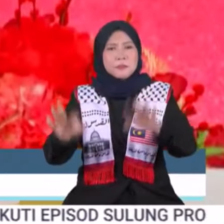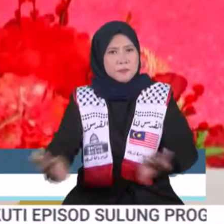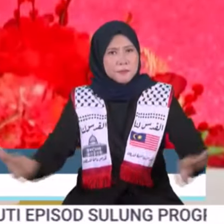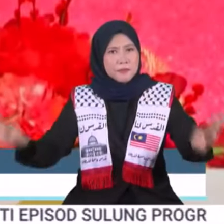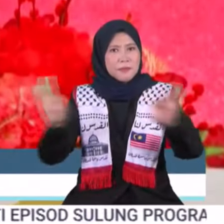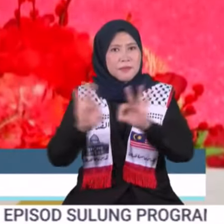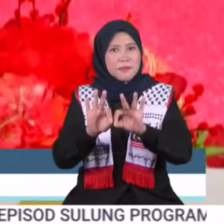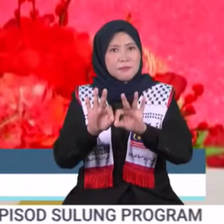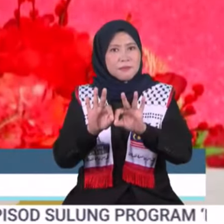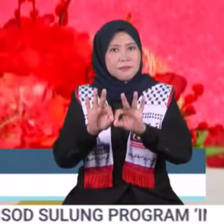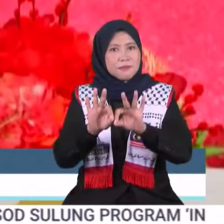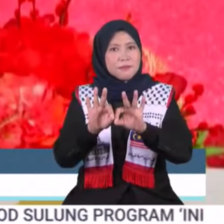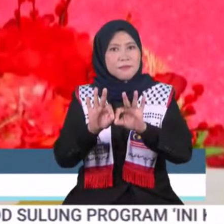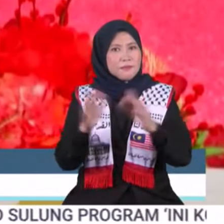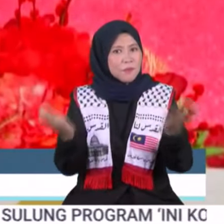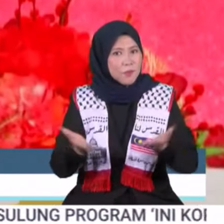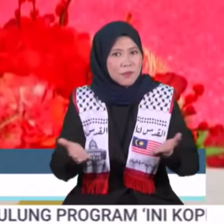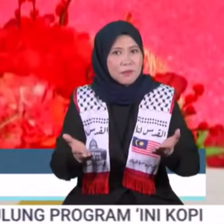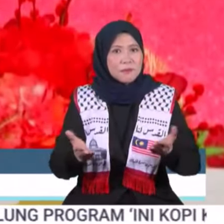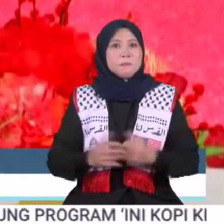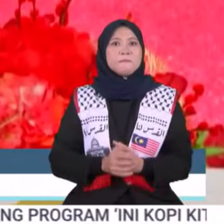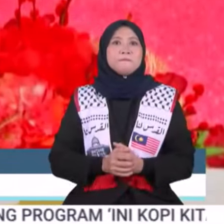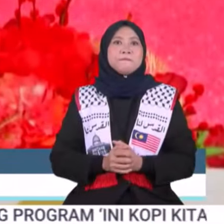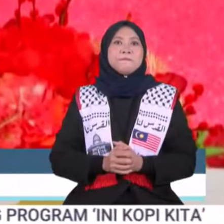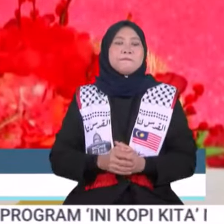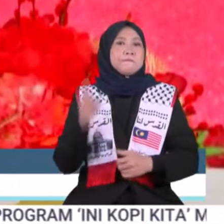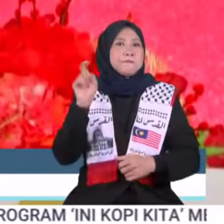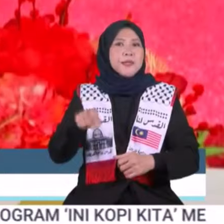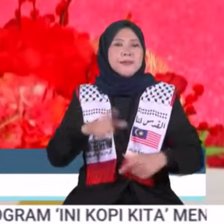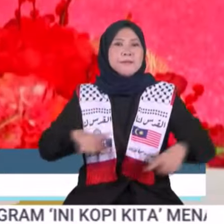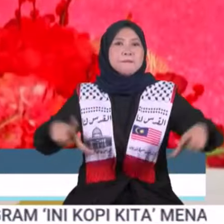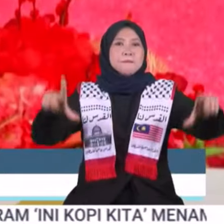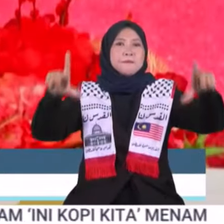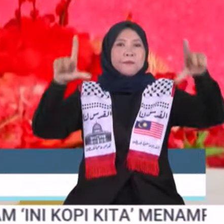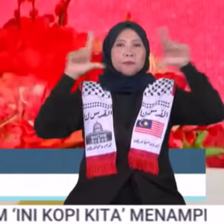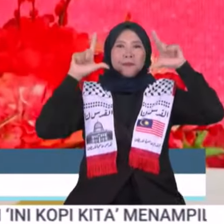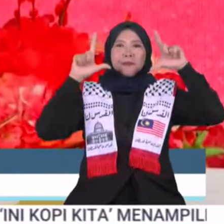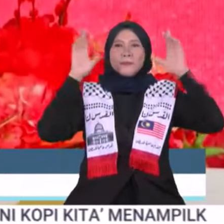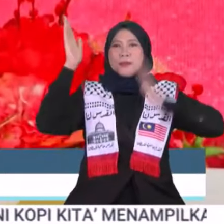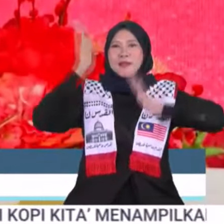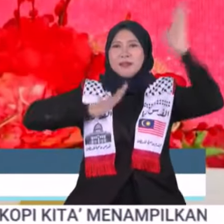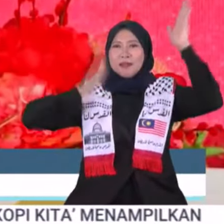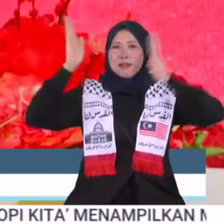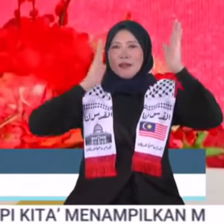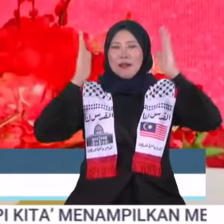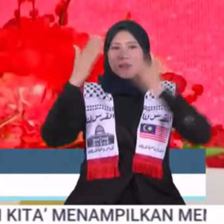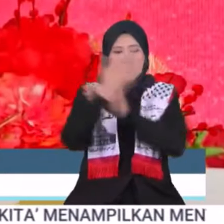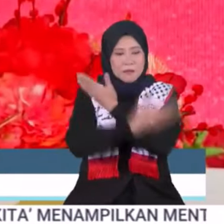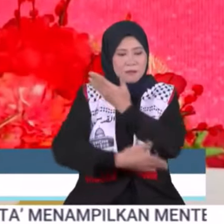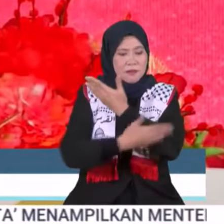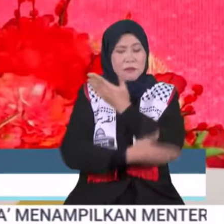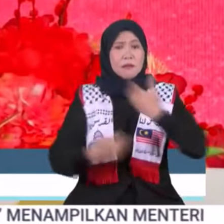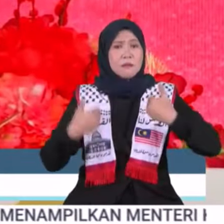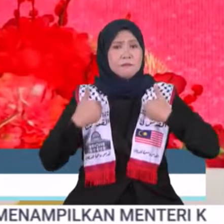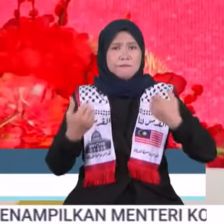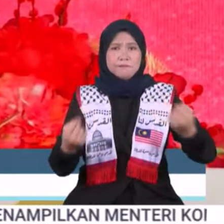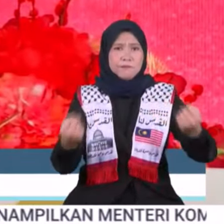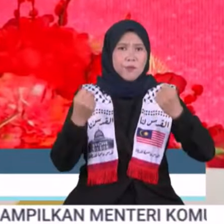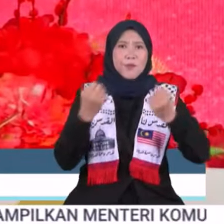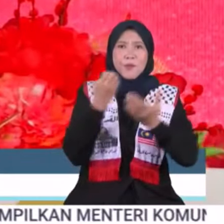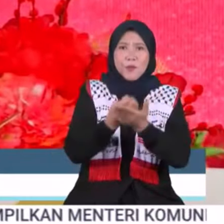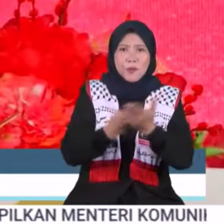utama kita ialah mengangkat semula Malaysia sebagai negara yang ada kekuatan